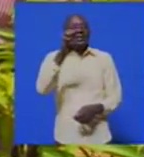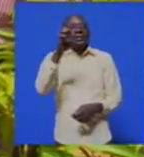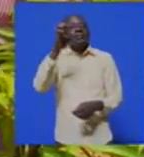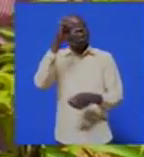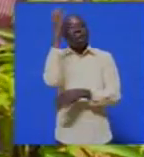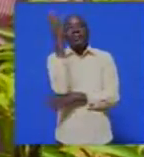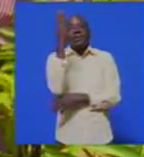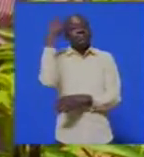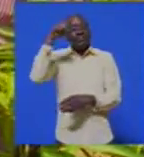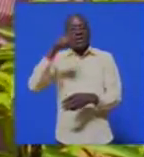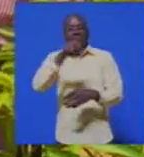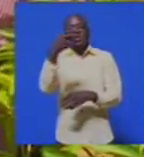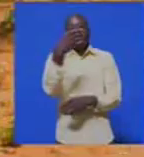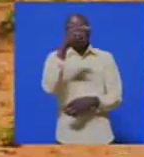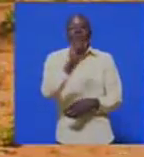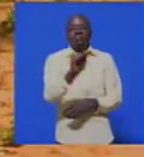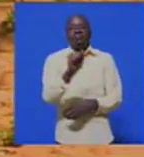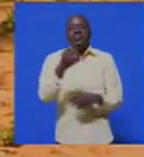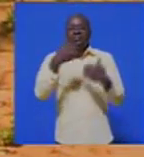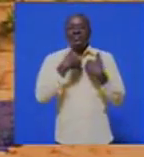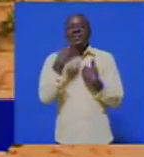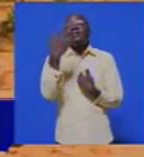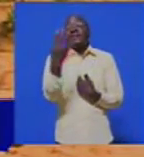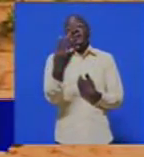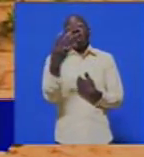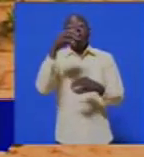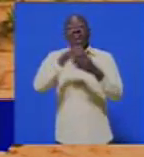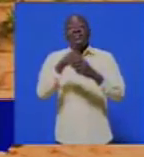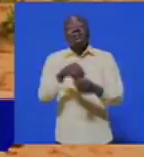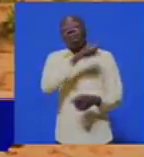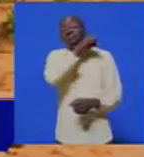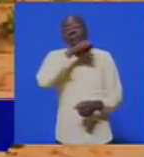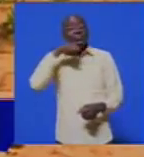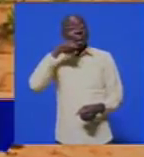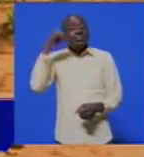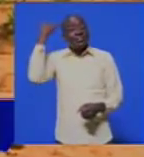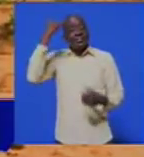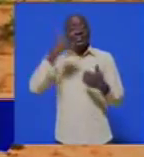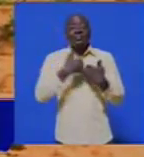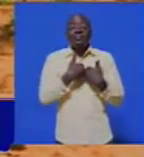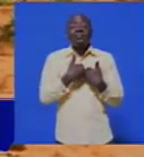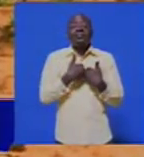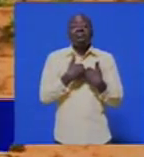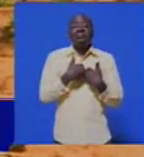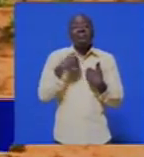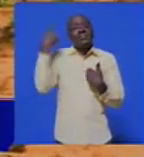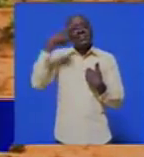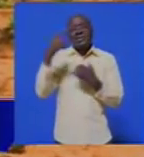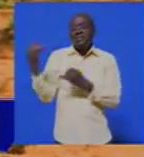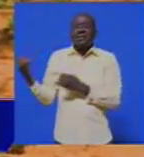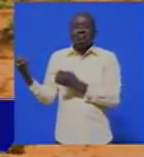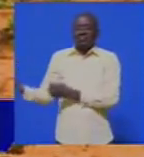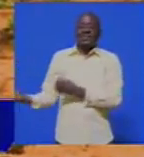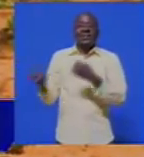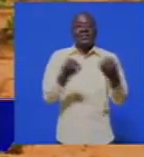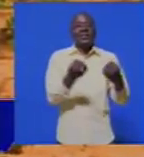quatre variétés dans les champs. Il y a la quinte qui est beaucoup importée et exportée en